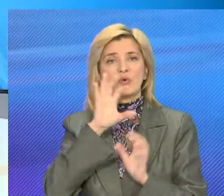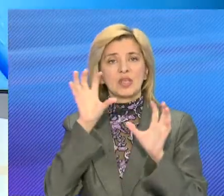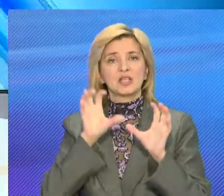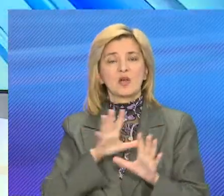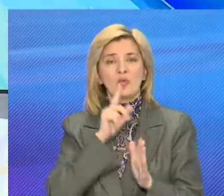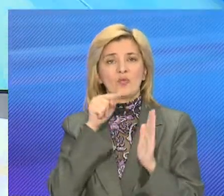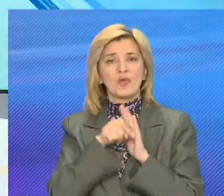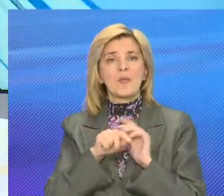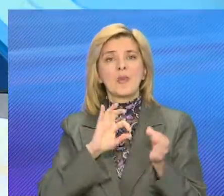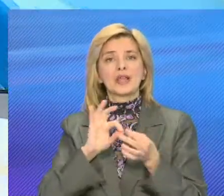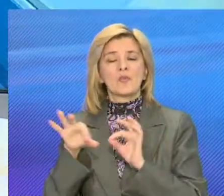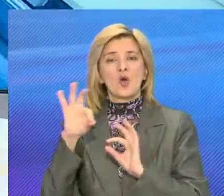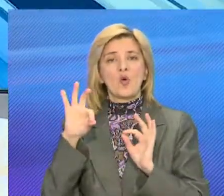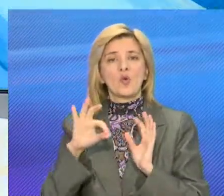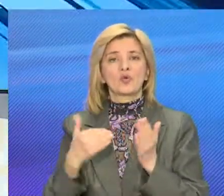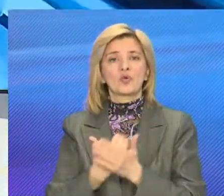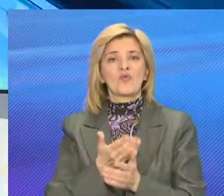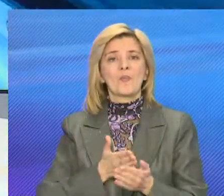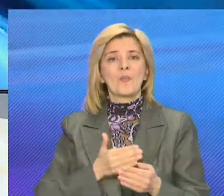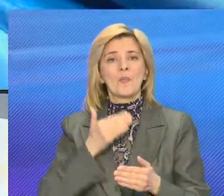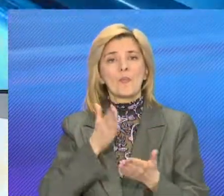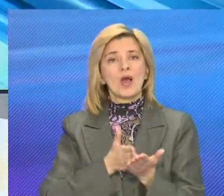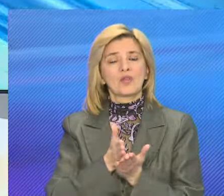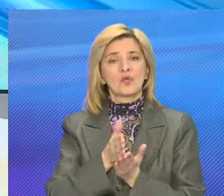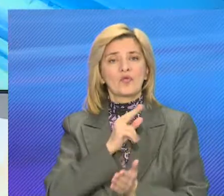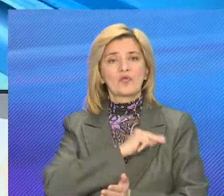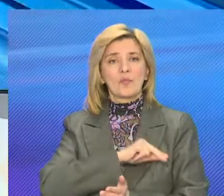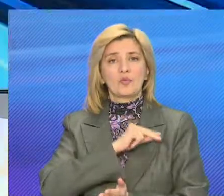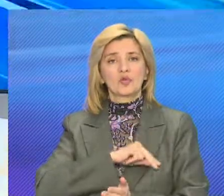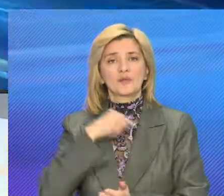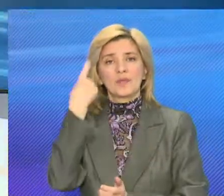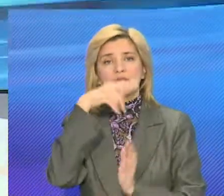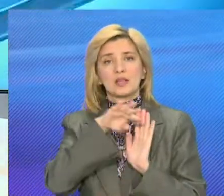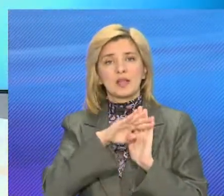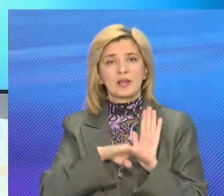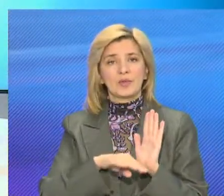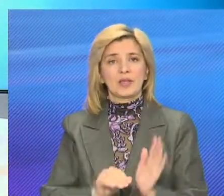новых падыходах у работе з персанальнымі данными беларускіх грамадзян у рубрыцы «Каментары дня».